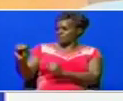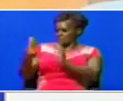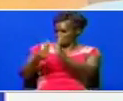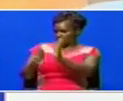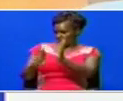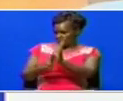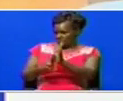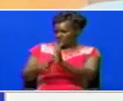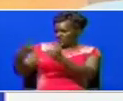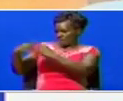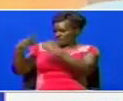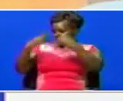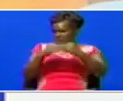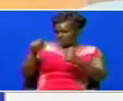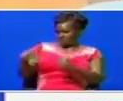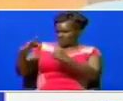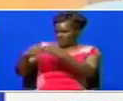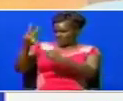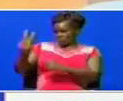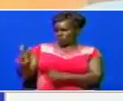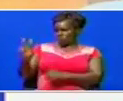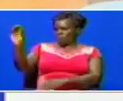482,580, representing 88.82%.